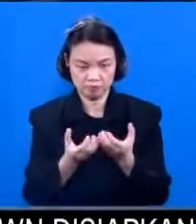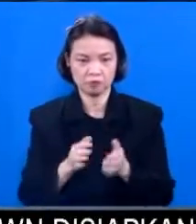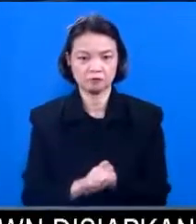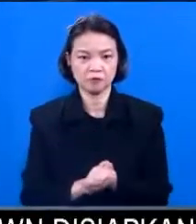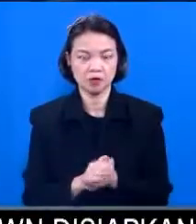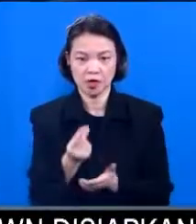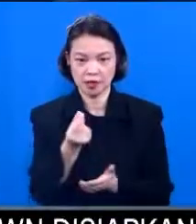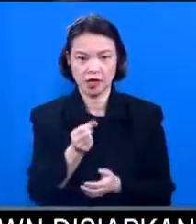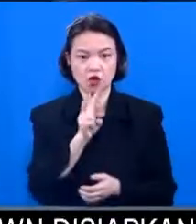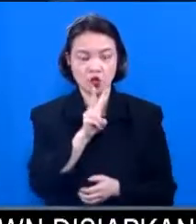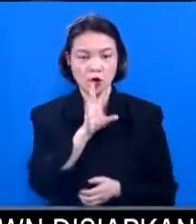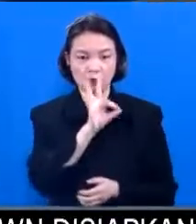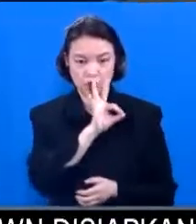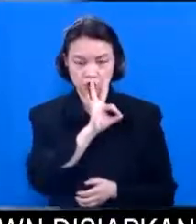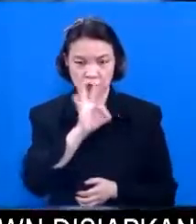dengan harga